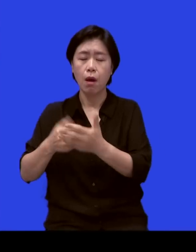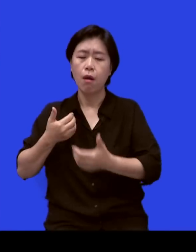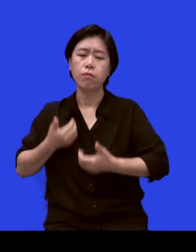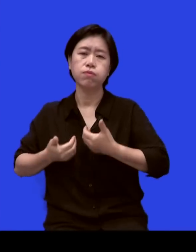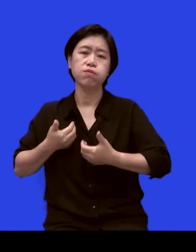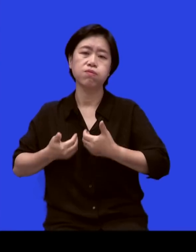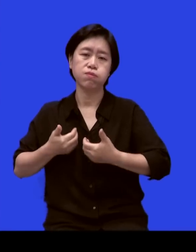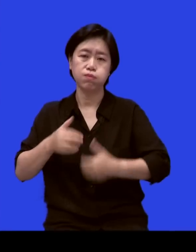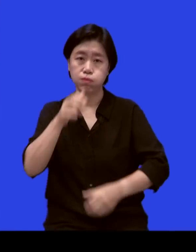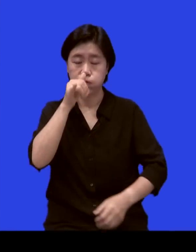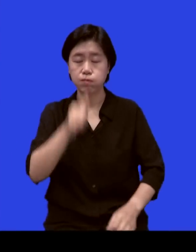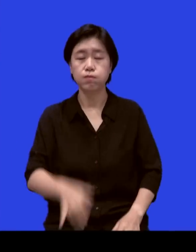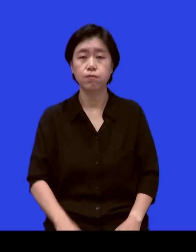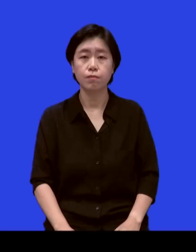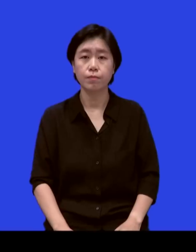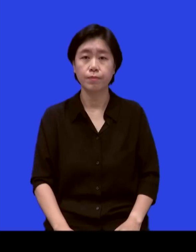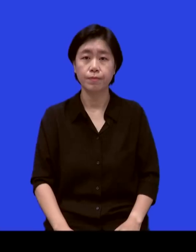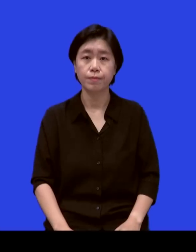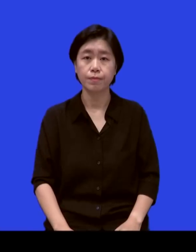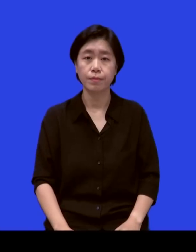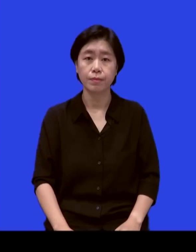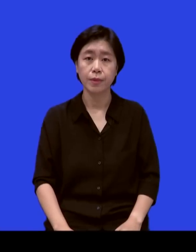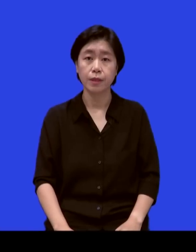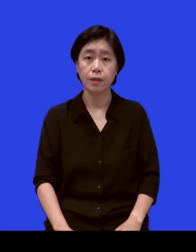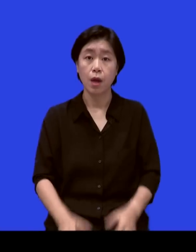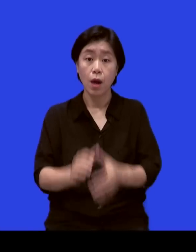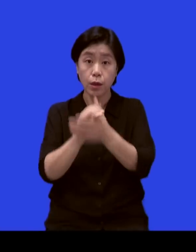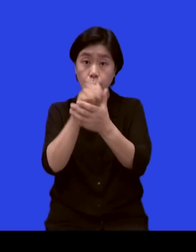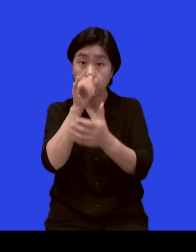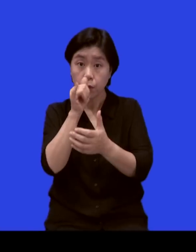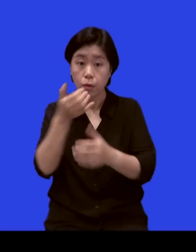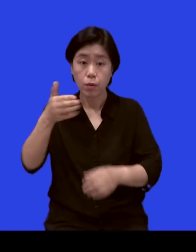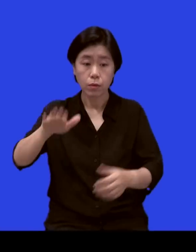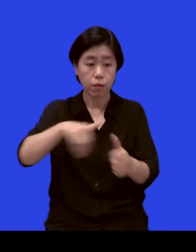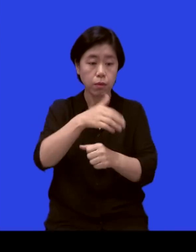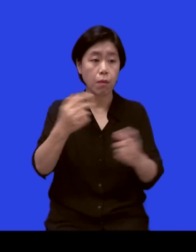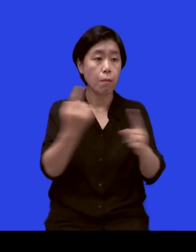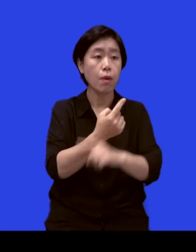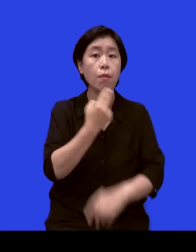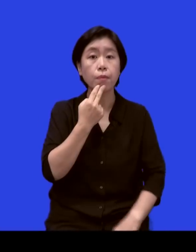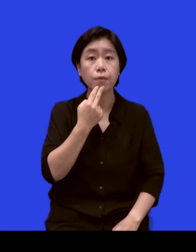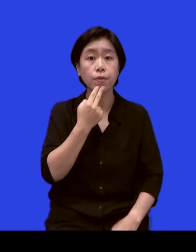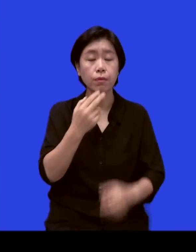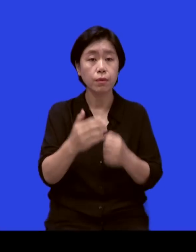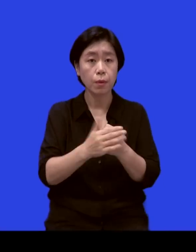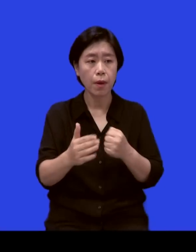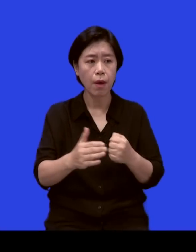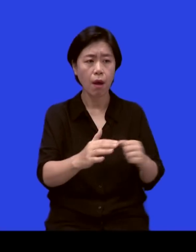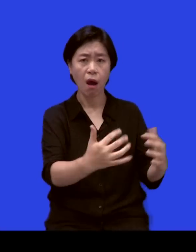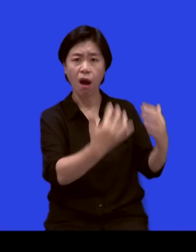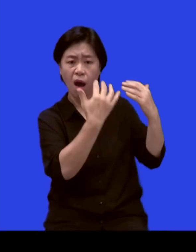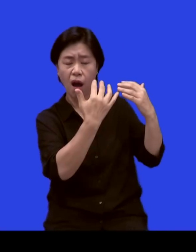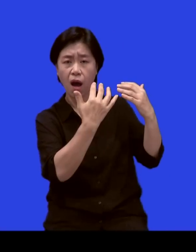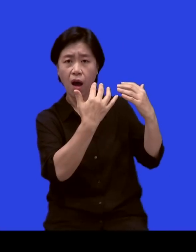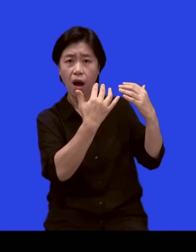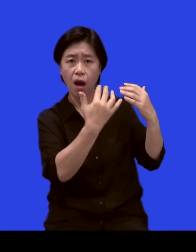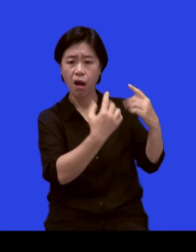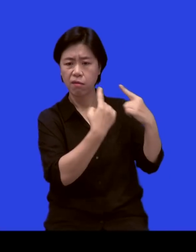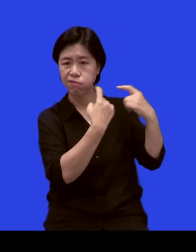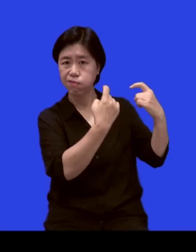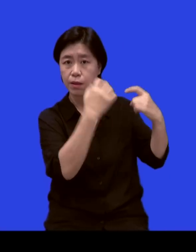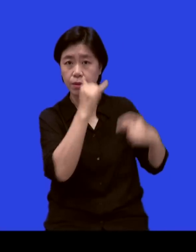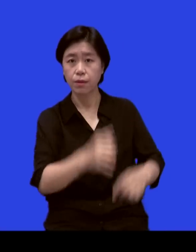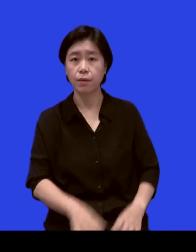다른 일들이 또 이뤄지니까 그럼요. 그 눈초리는 또 저를 향해 오고 네. 저는 또 그거에 대한 또 스트레스가